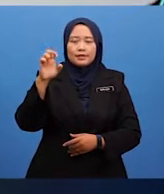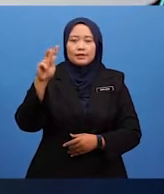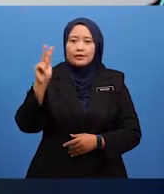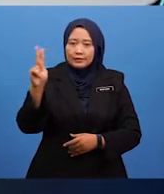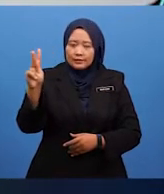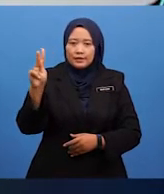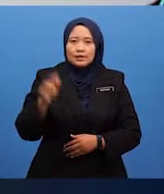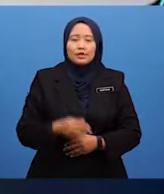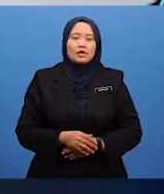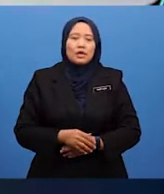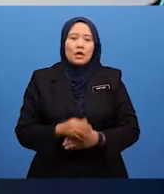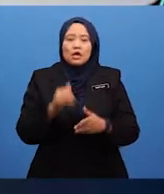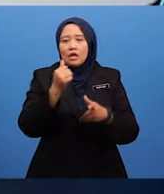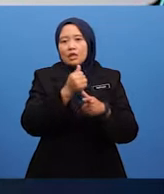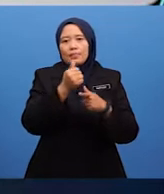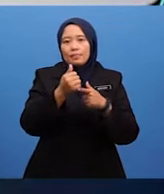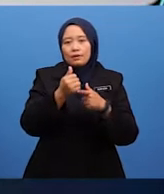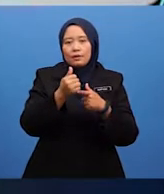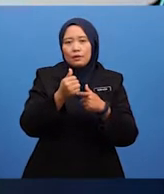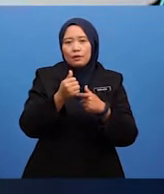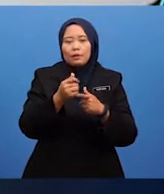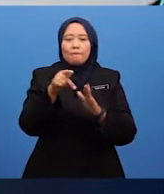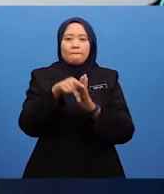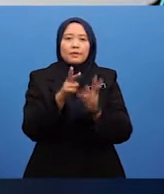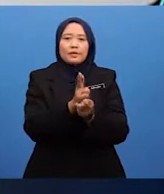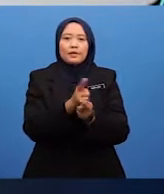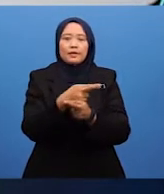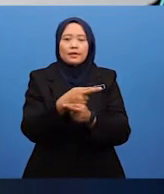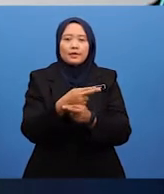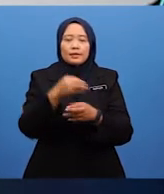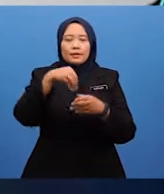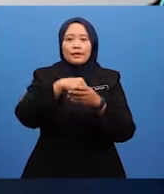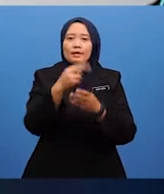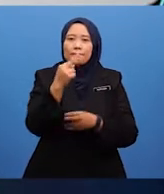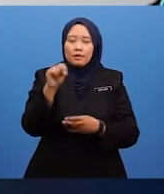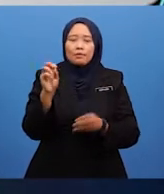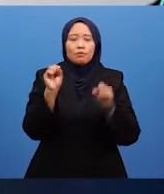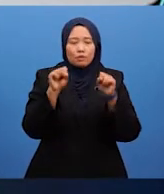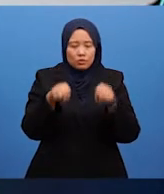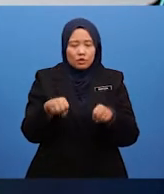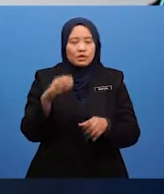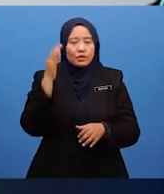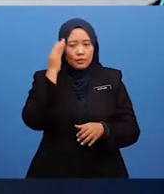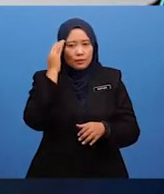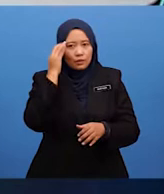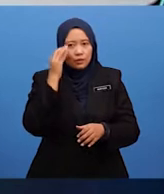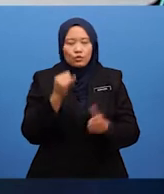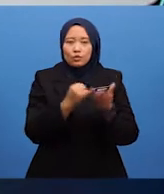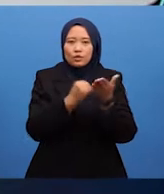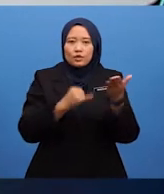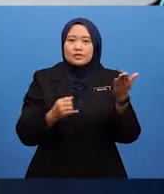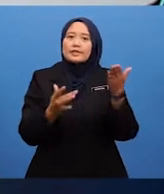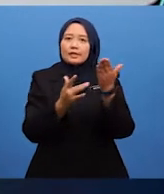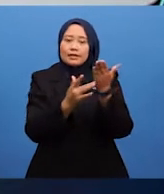designer mereka dalam mulihlah Mahir kan diri Anda dalam lukisan teknikal the tobacco Baiklah nampaknya